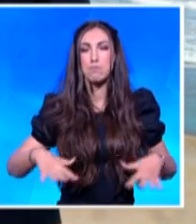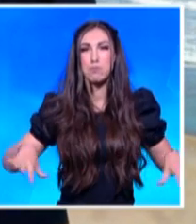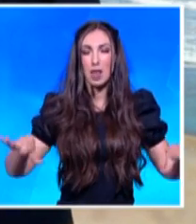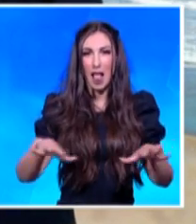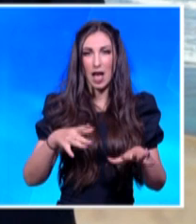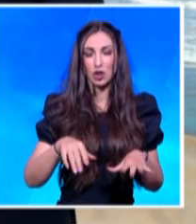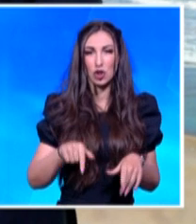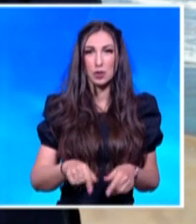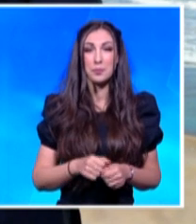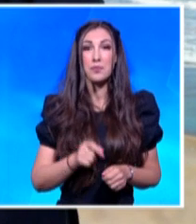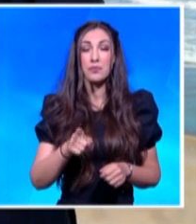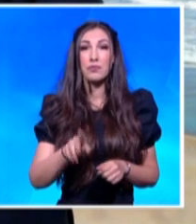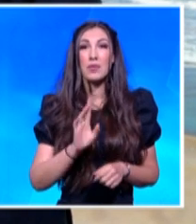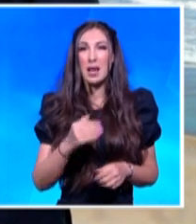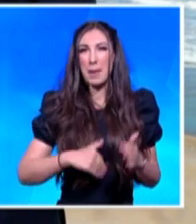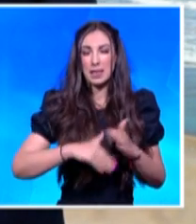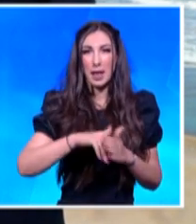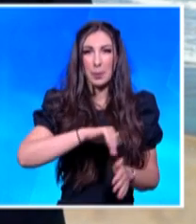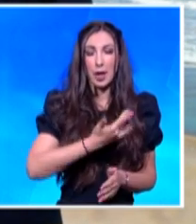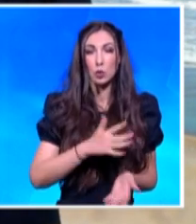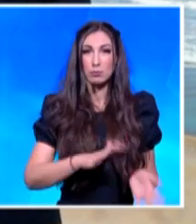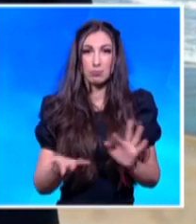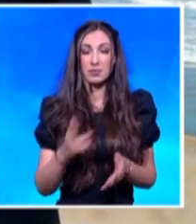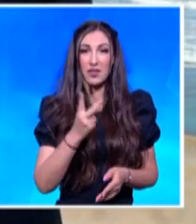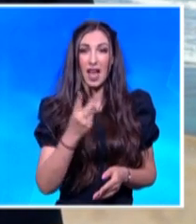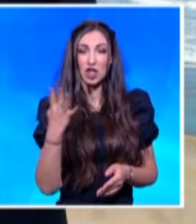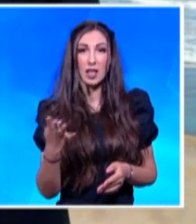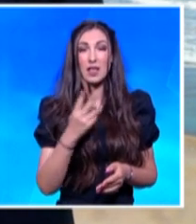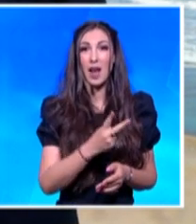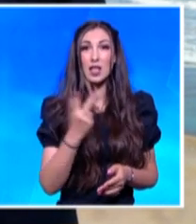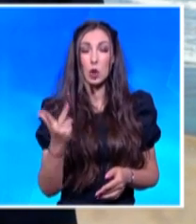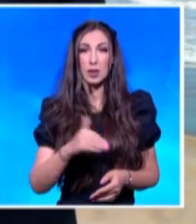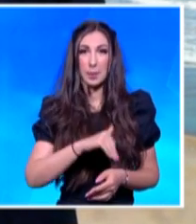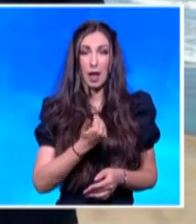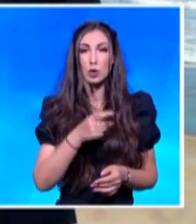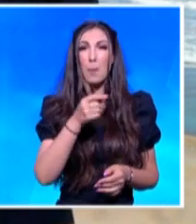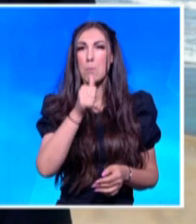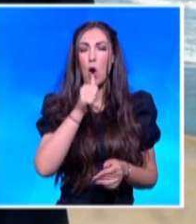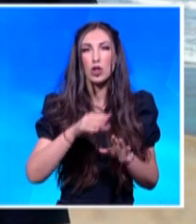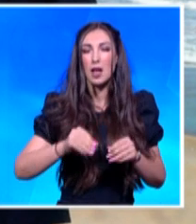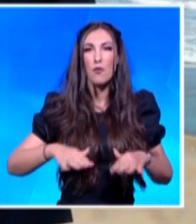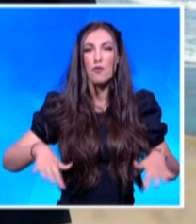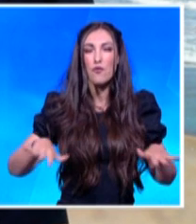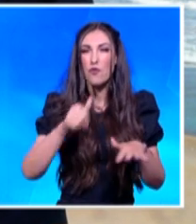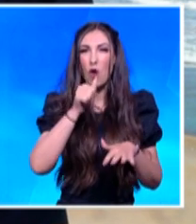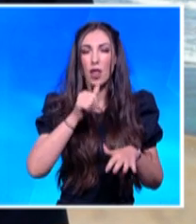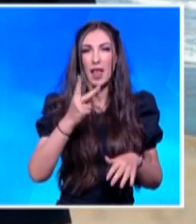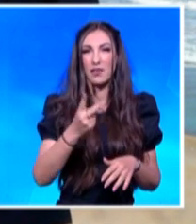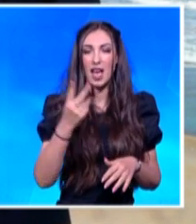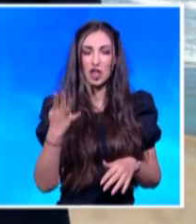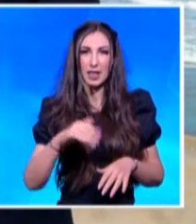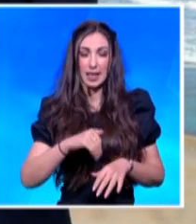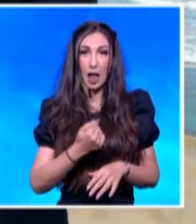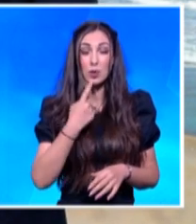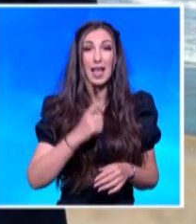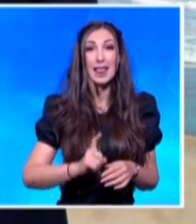нашето Черноморие. Максимални температури между 24 и 28 градуса. Морската вода е 22-24 градуса, а